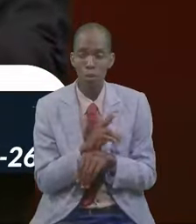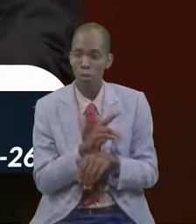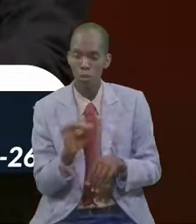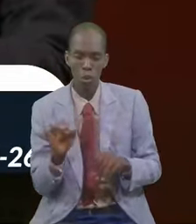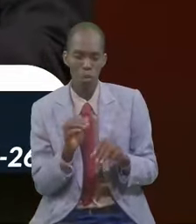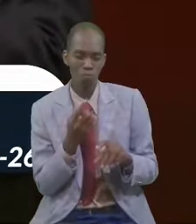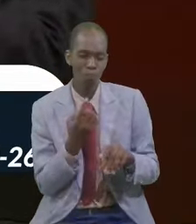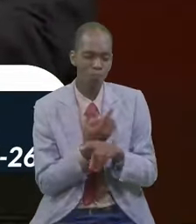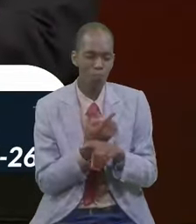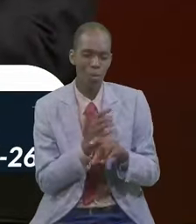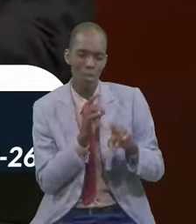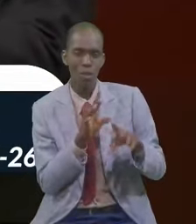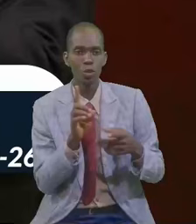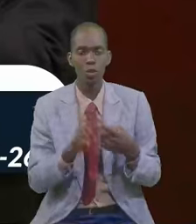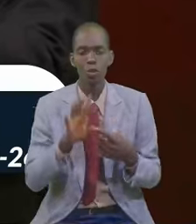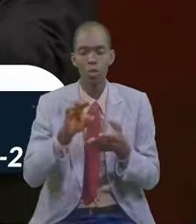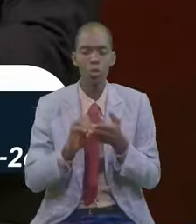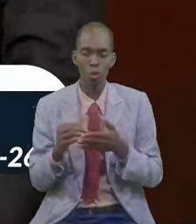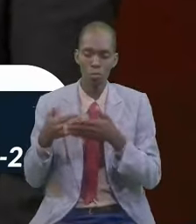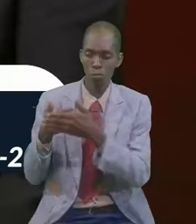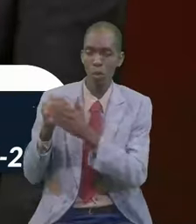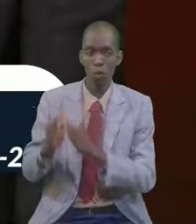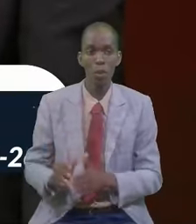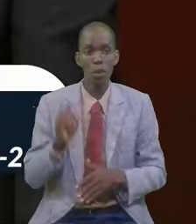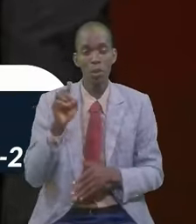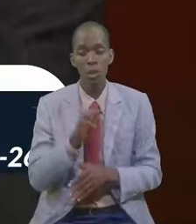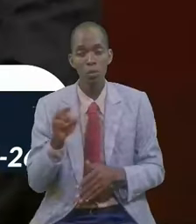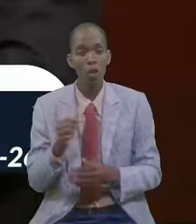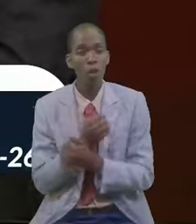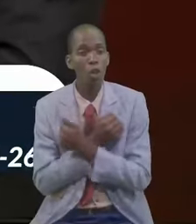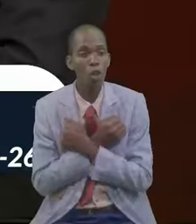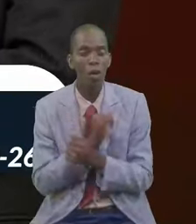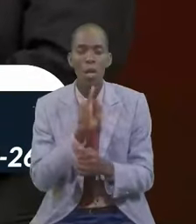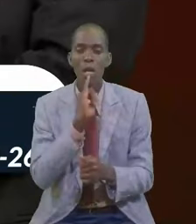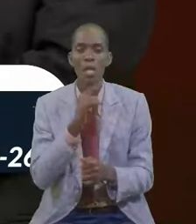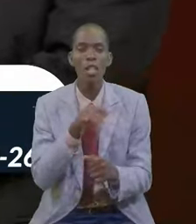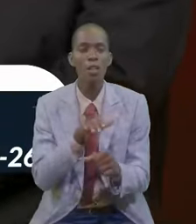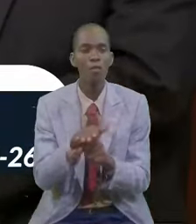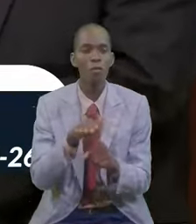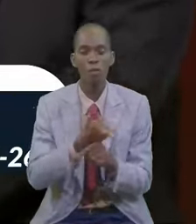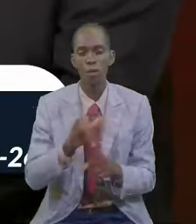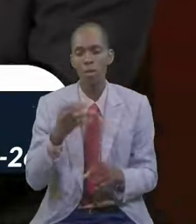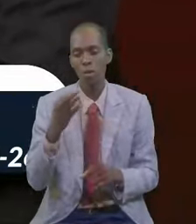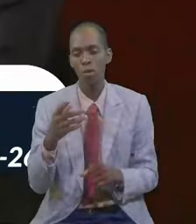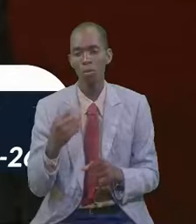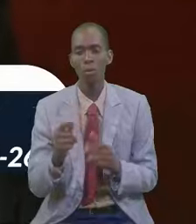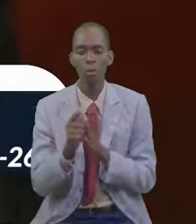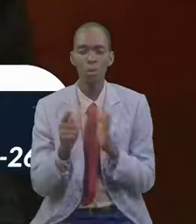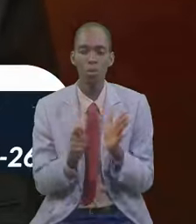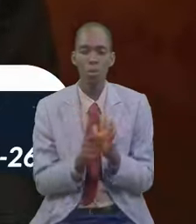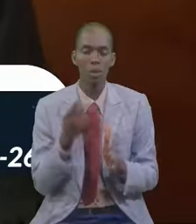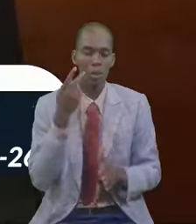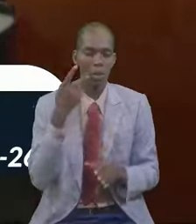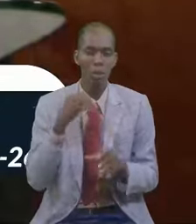L'amour ne fait point de mal au prochain. L'amour est donc l'accomplissement de la loi.